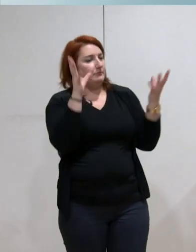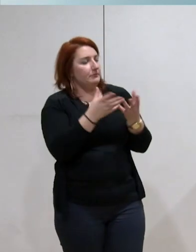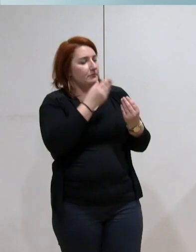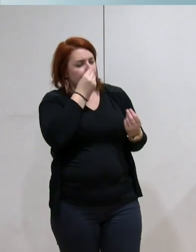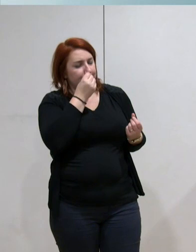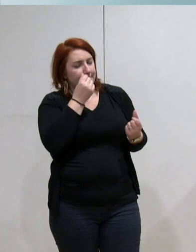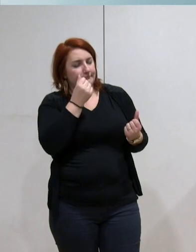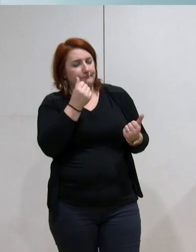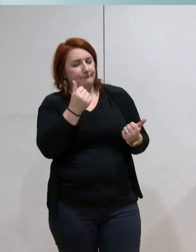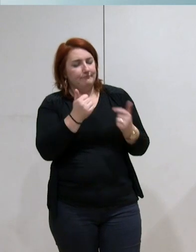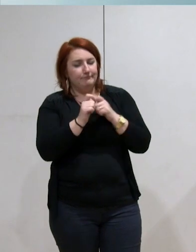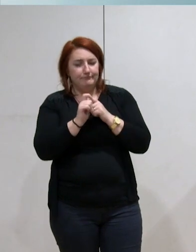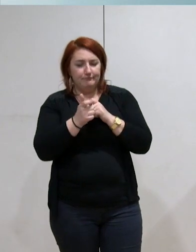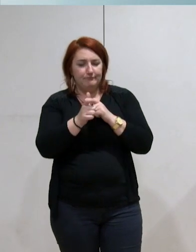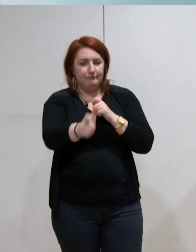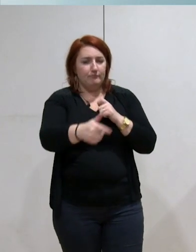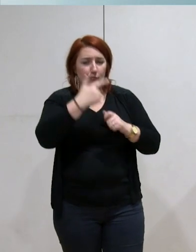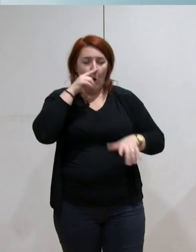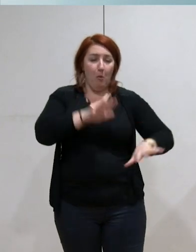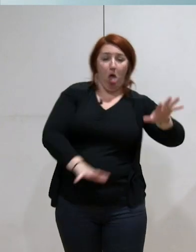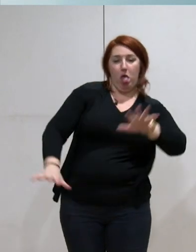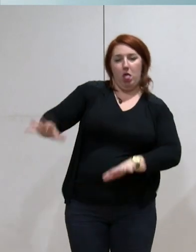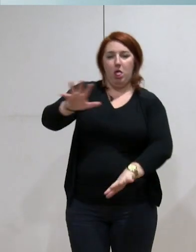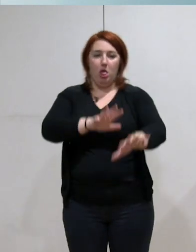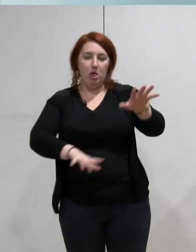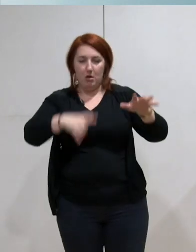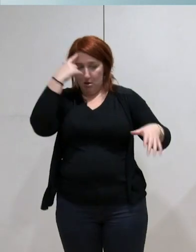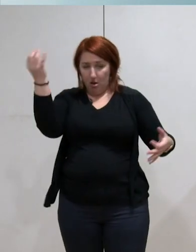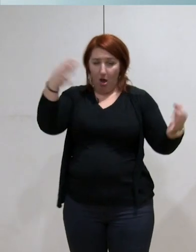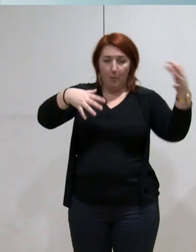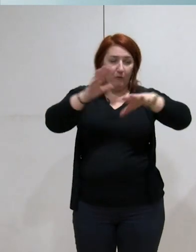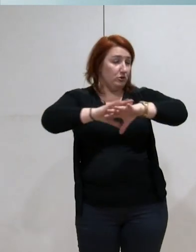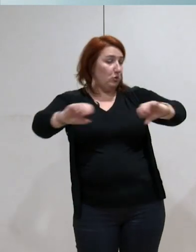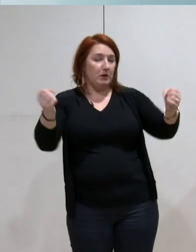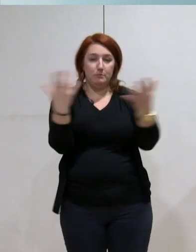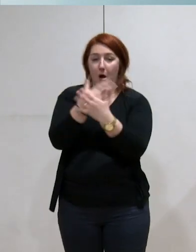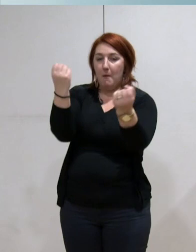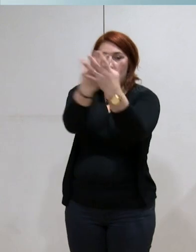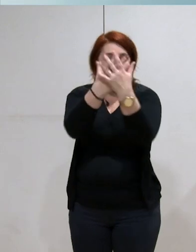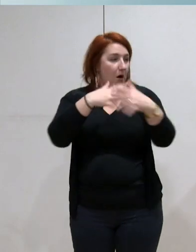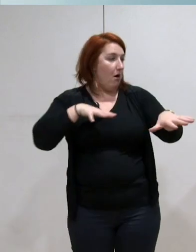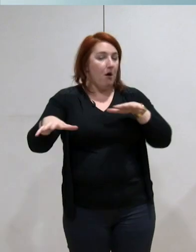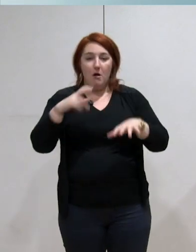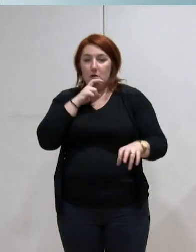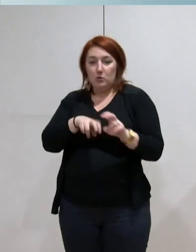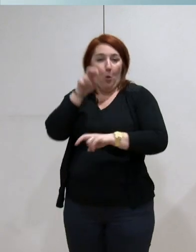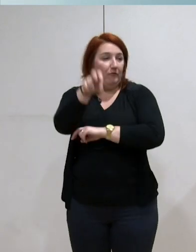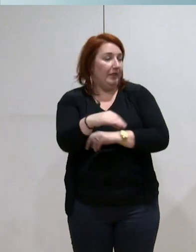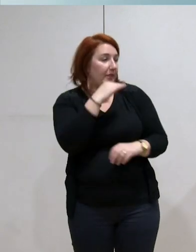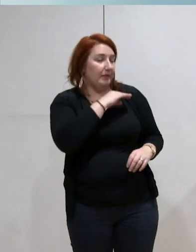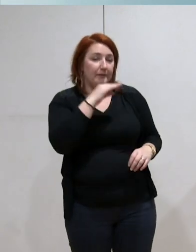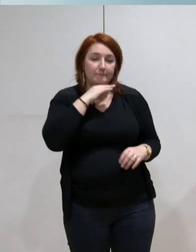processus improvisé précipité et